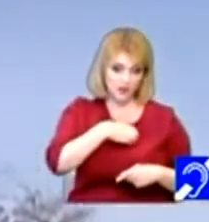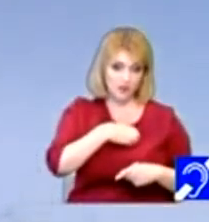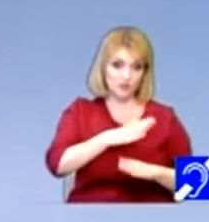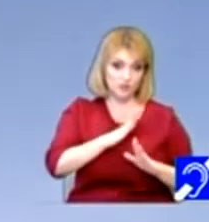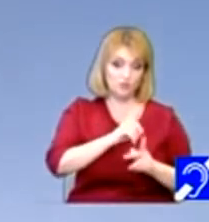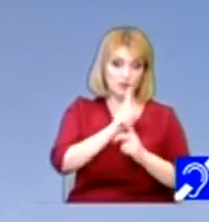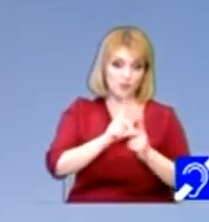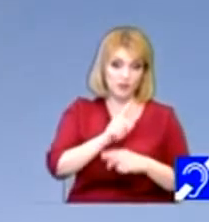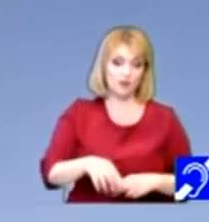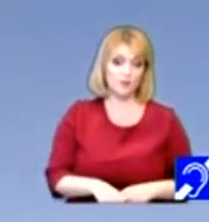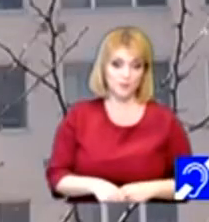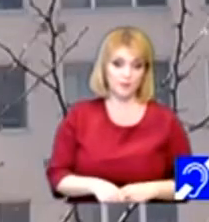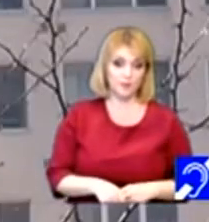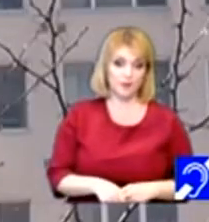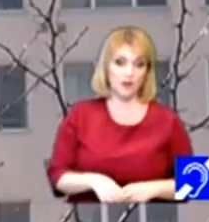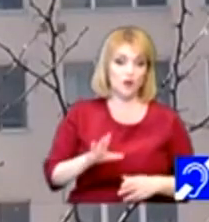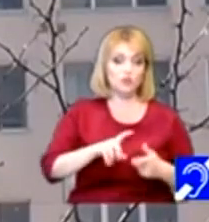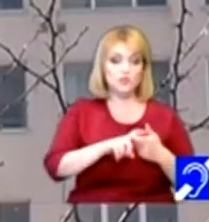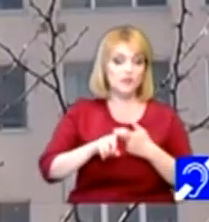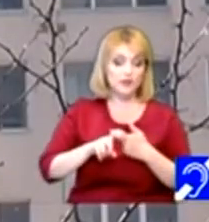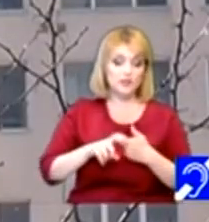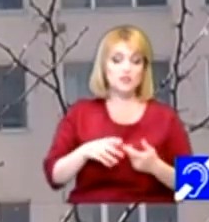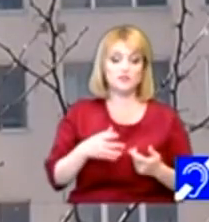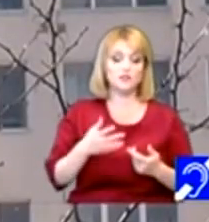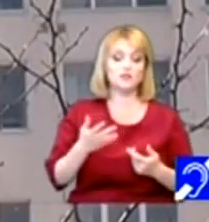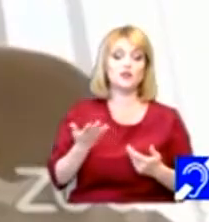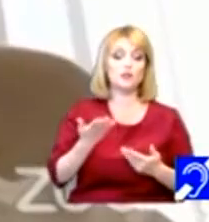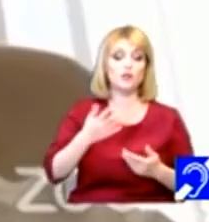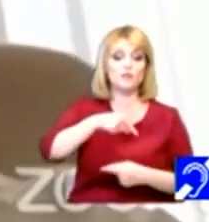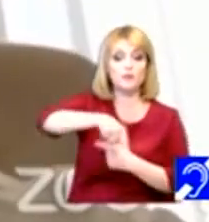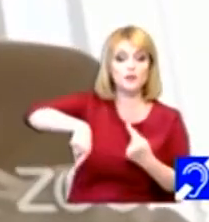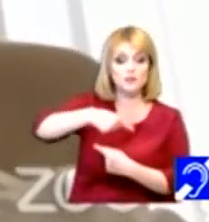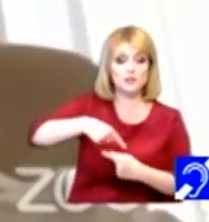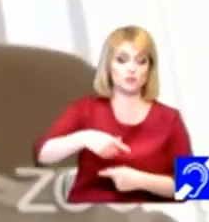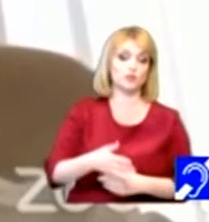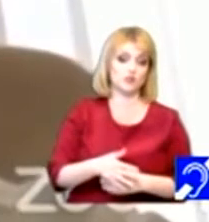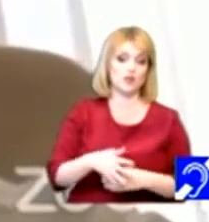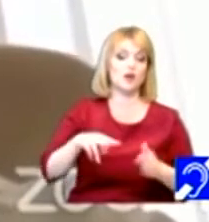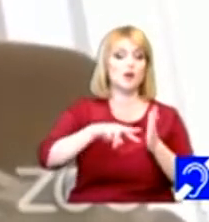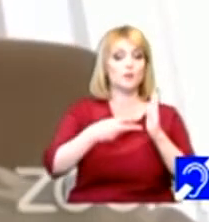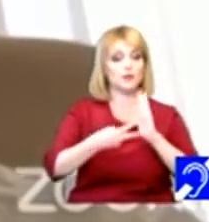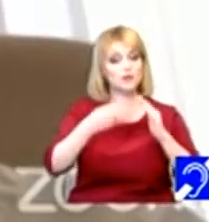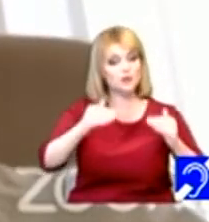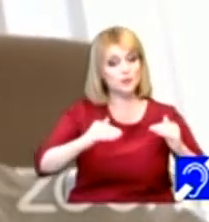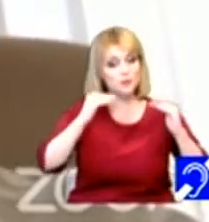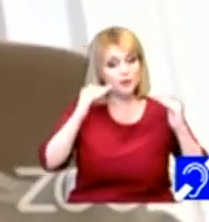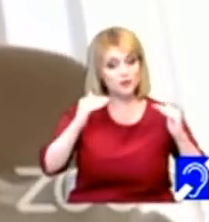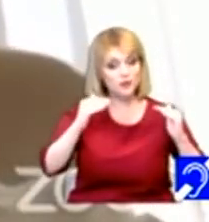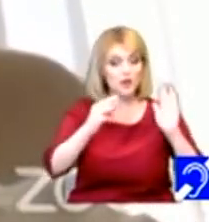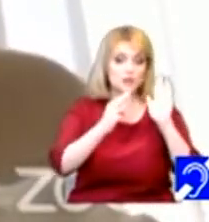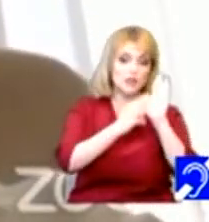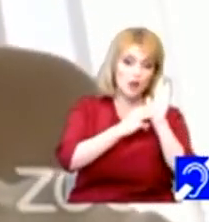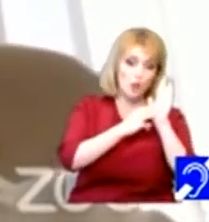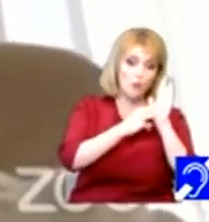la 50 de euro, în funcție de genul de afaceri care se va desfășura. Noi preconizăm o creștere de circa de la 8